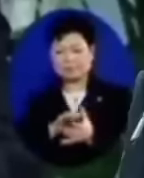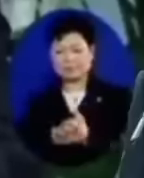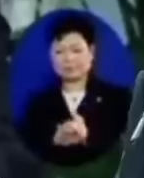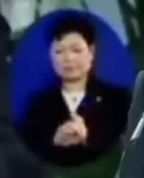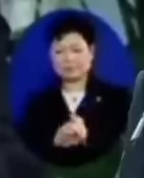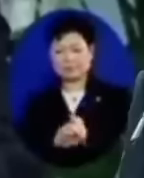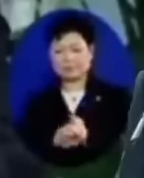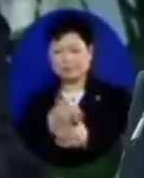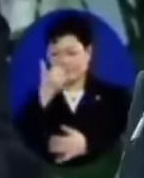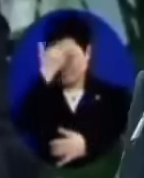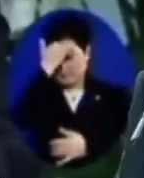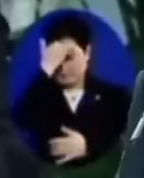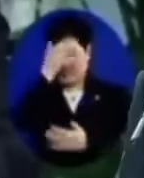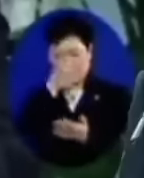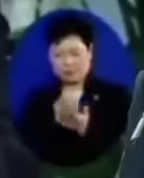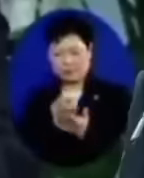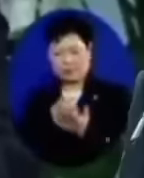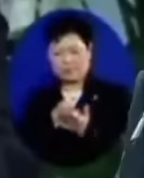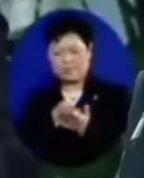도덕을 닦고